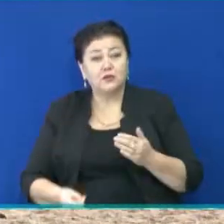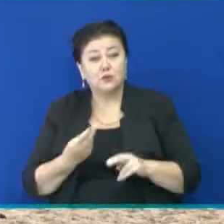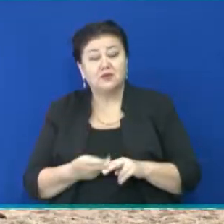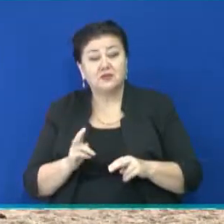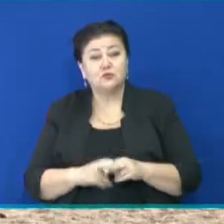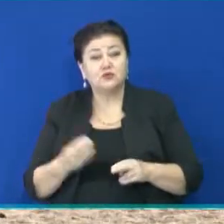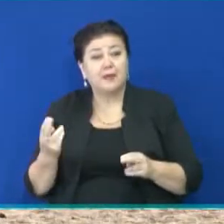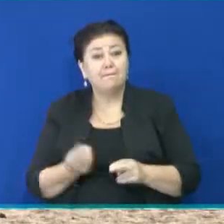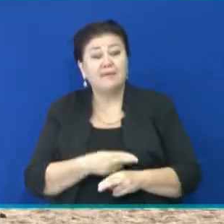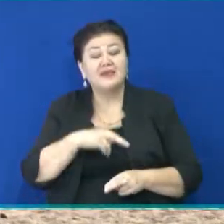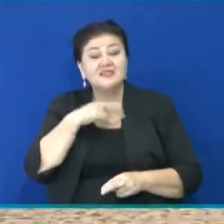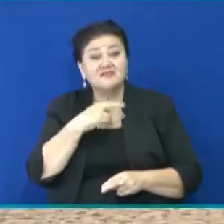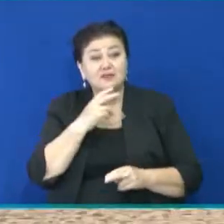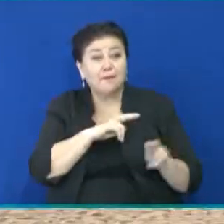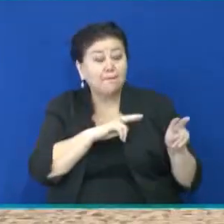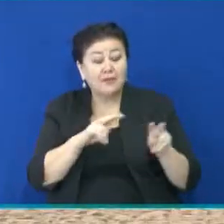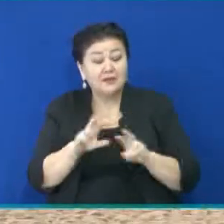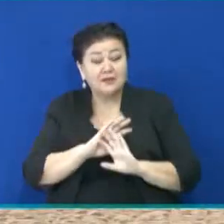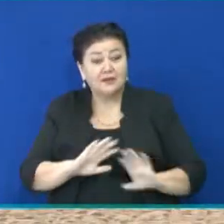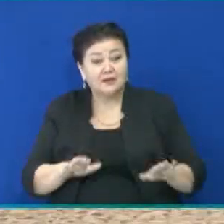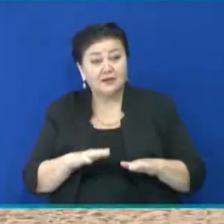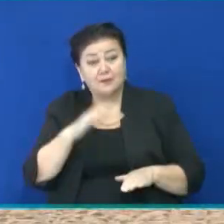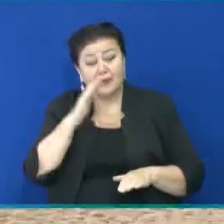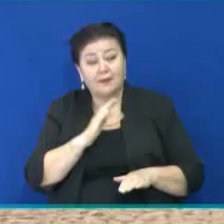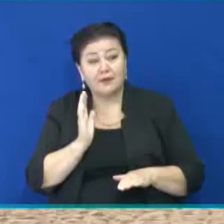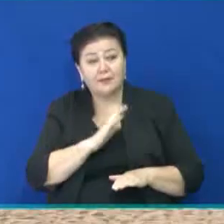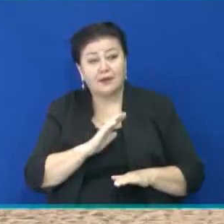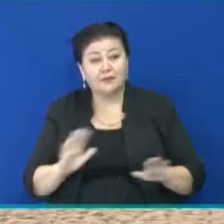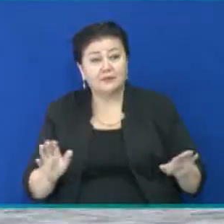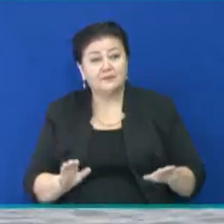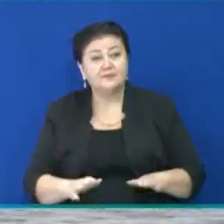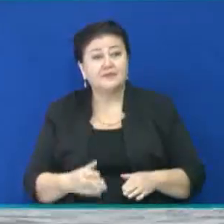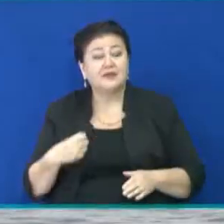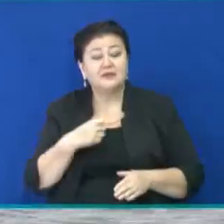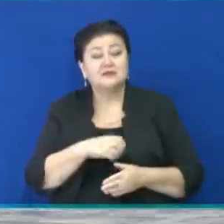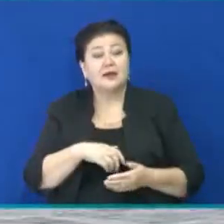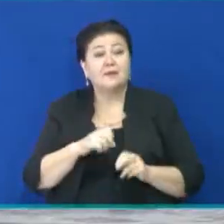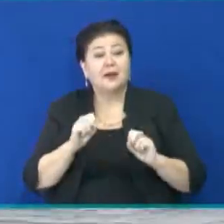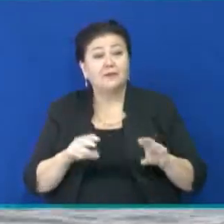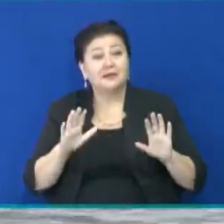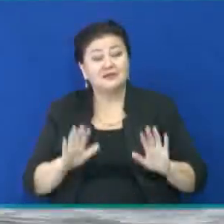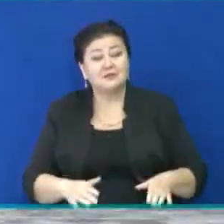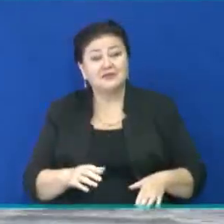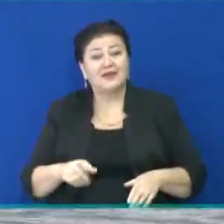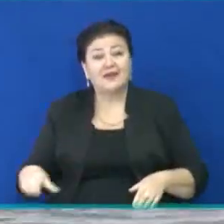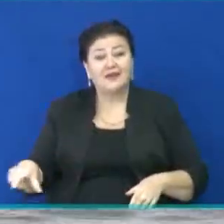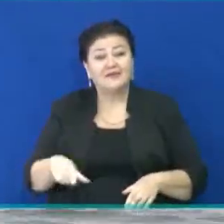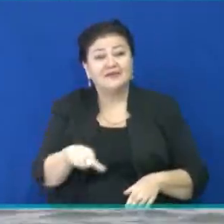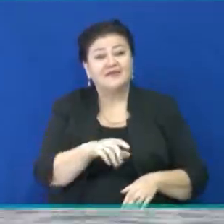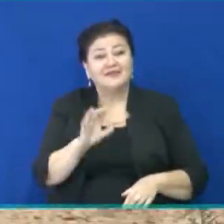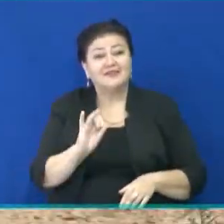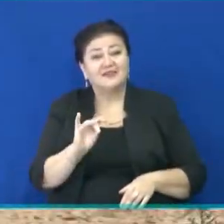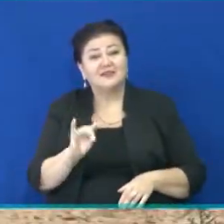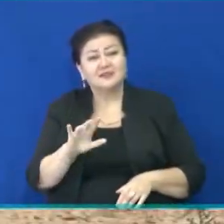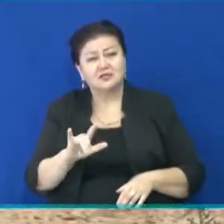су ағысы алып кеткен. Жалпы облыс бойынша суға шомылуға ең қауіптісі Ертіс өзені. Ағыны қатты, иірімі